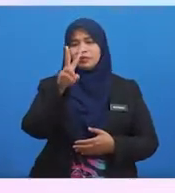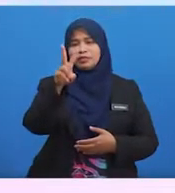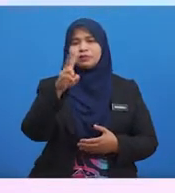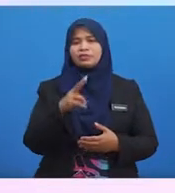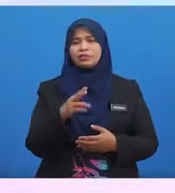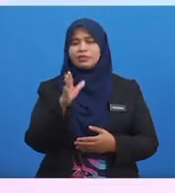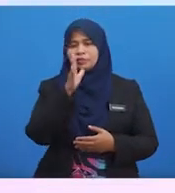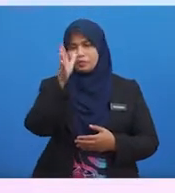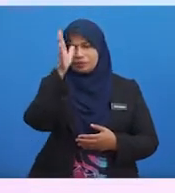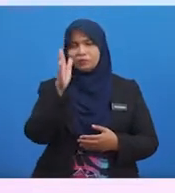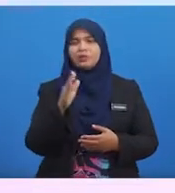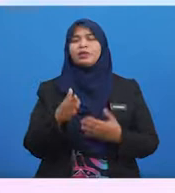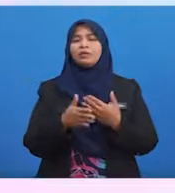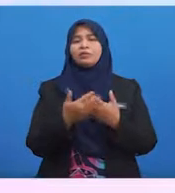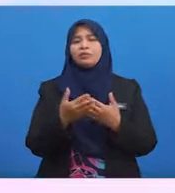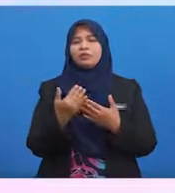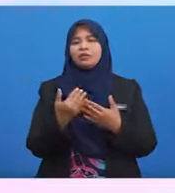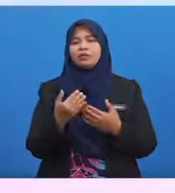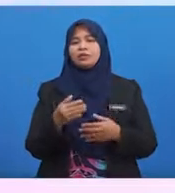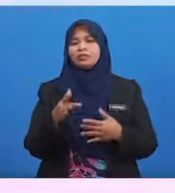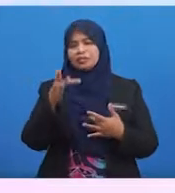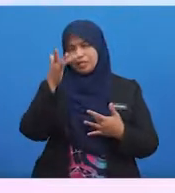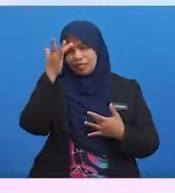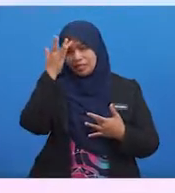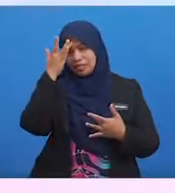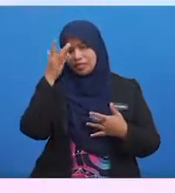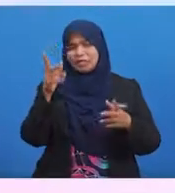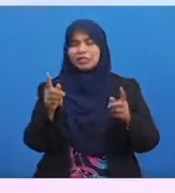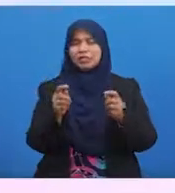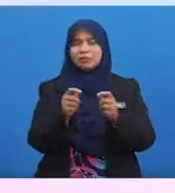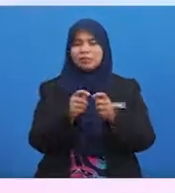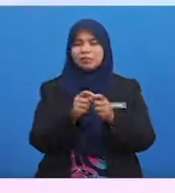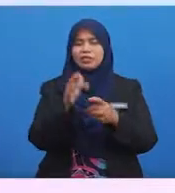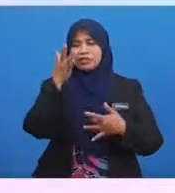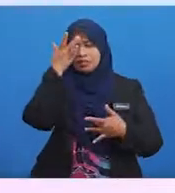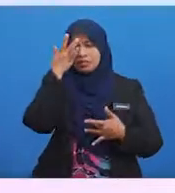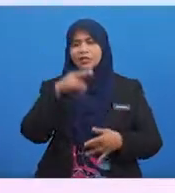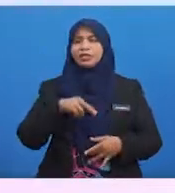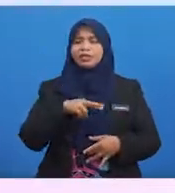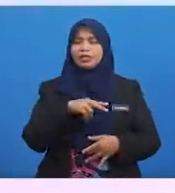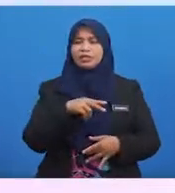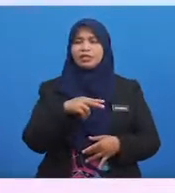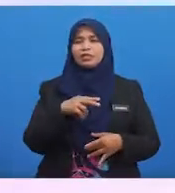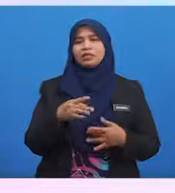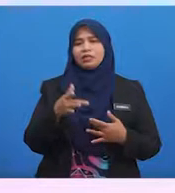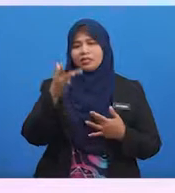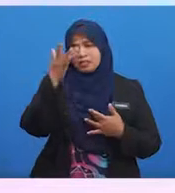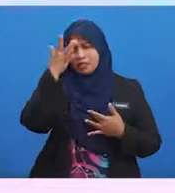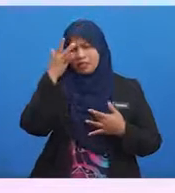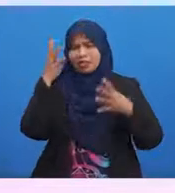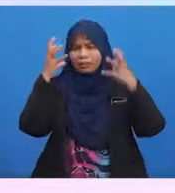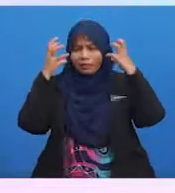ibubapa akan mudah menghidap penyakit seperti sakit kaki sakit tulang belakang